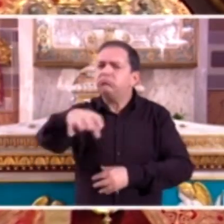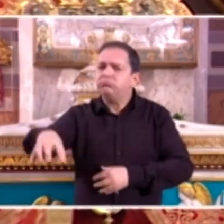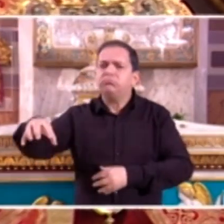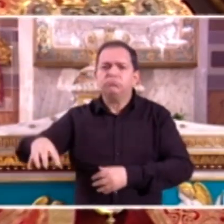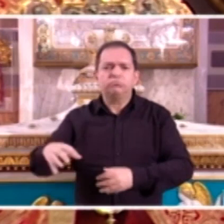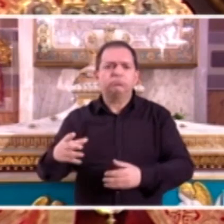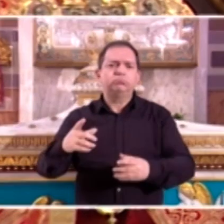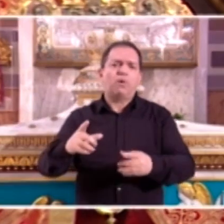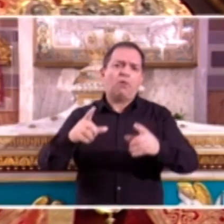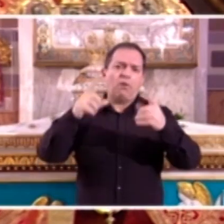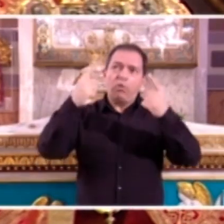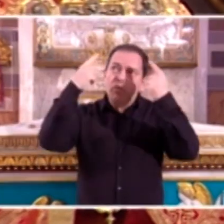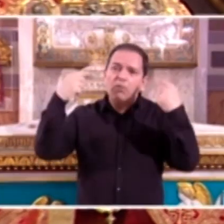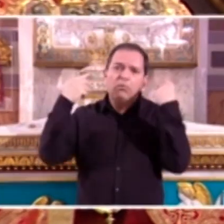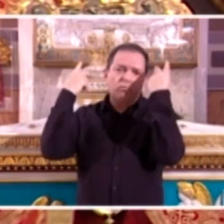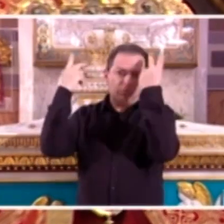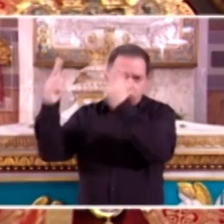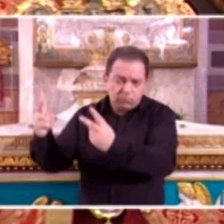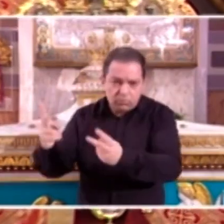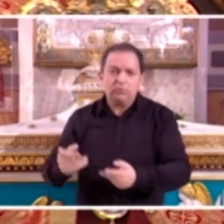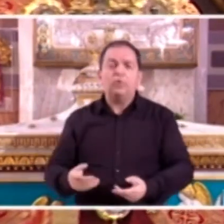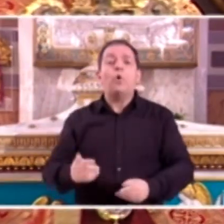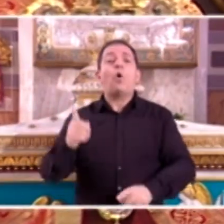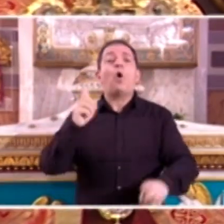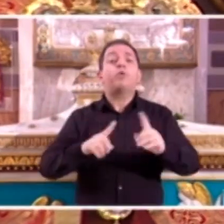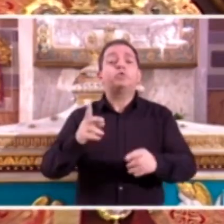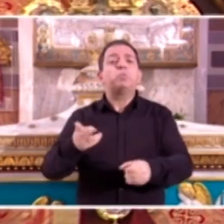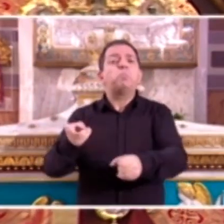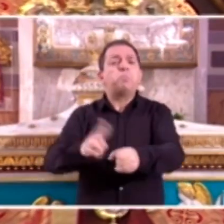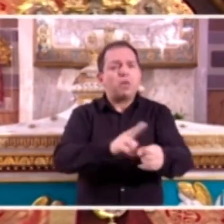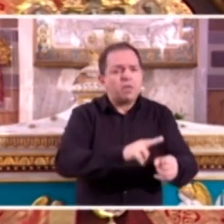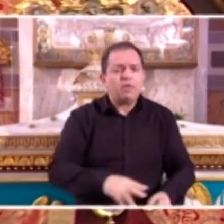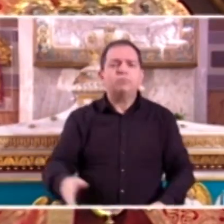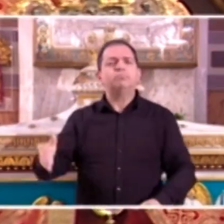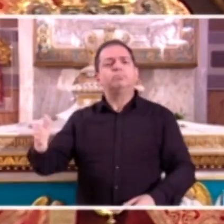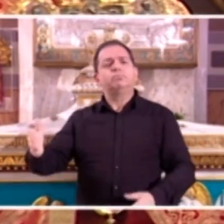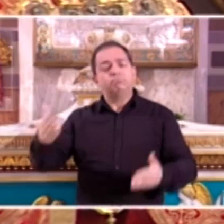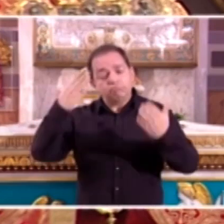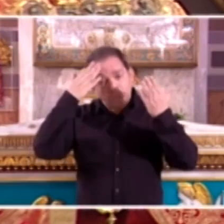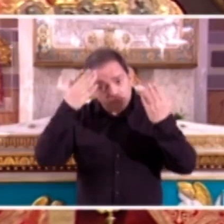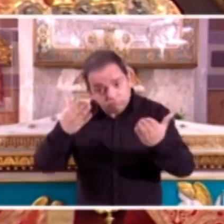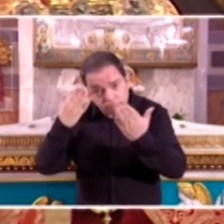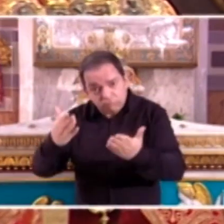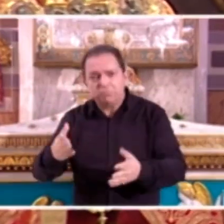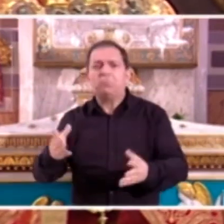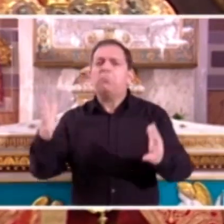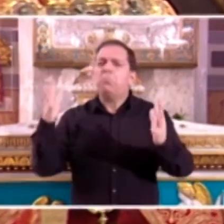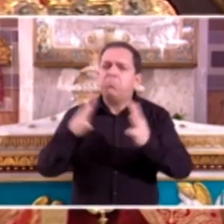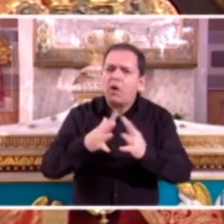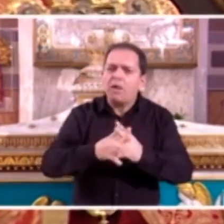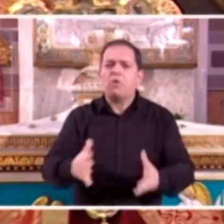του Θεού Εκκλησιών, των υπερπίστεως και πατρίδος αγωνισαμένων και πεσόντων εν